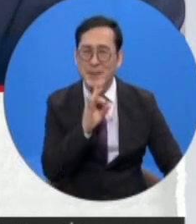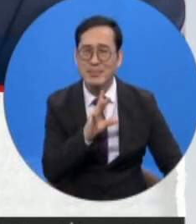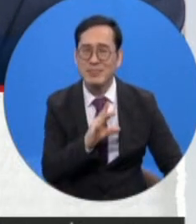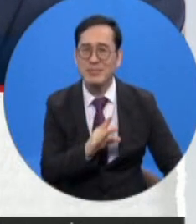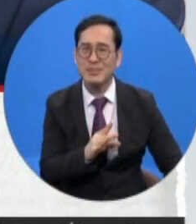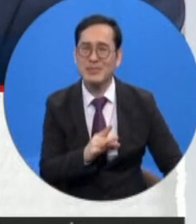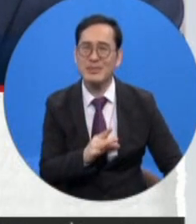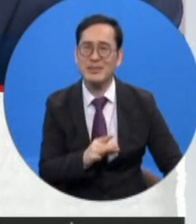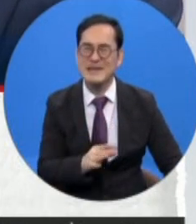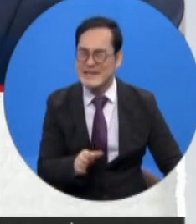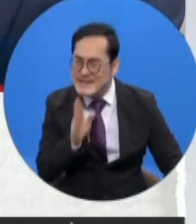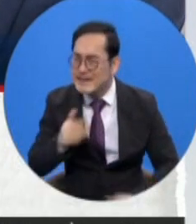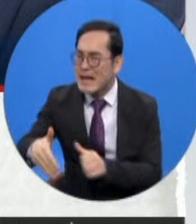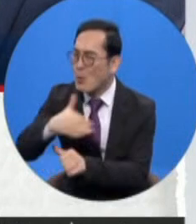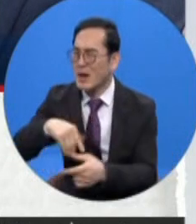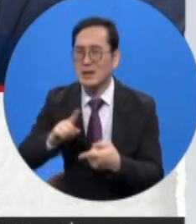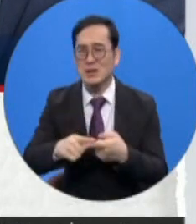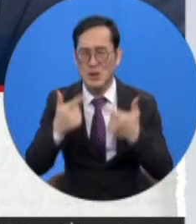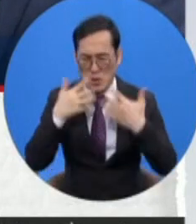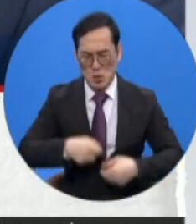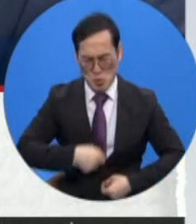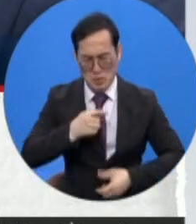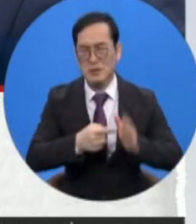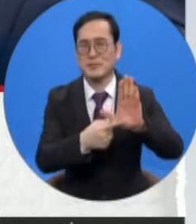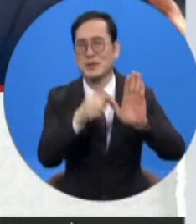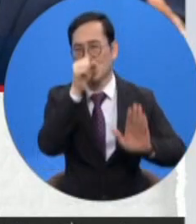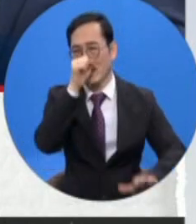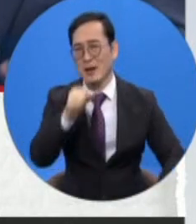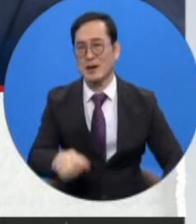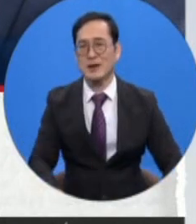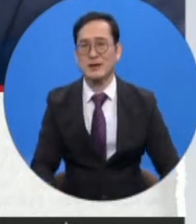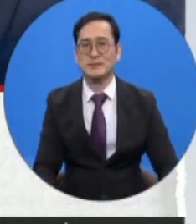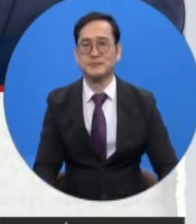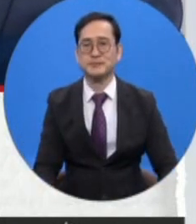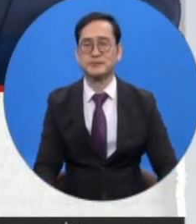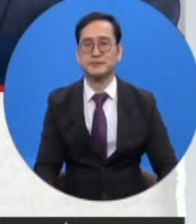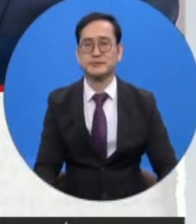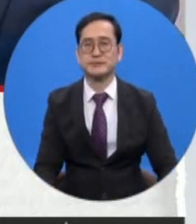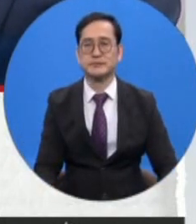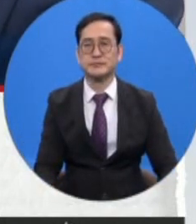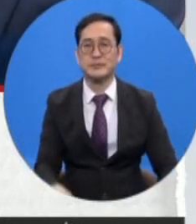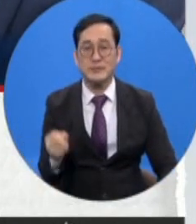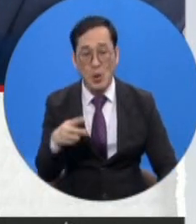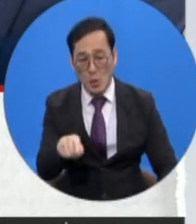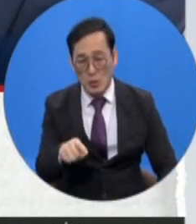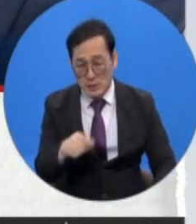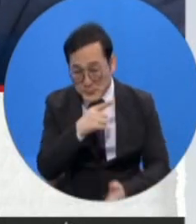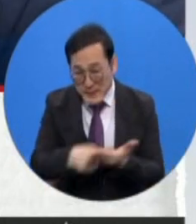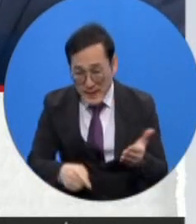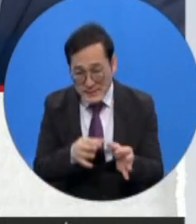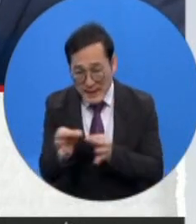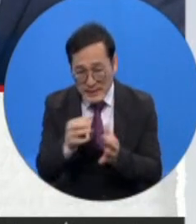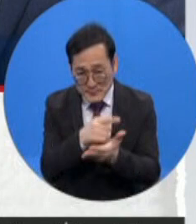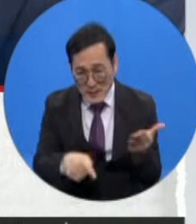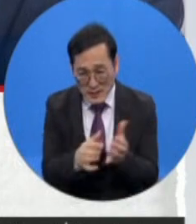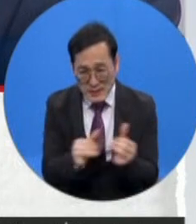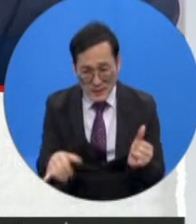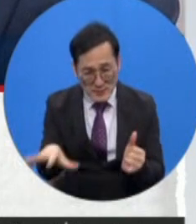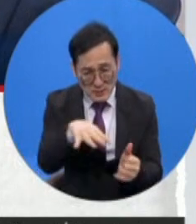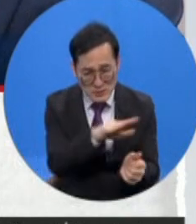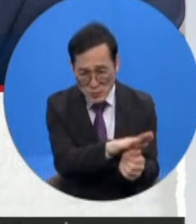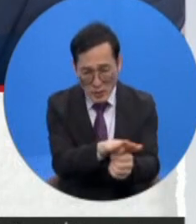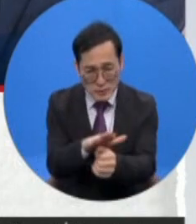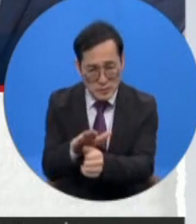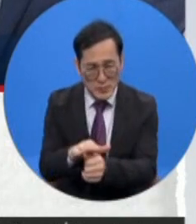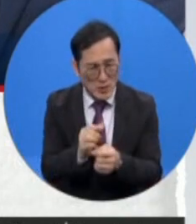방역 패스를 하려 그러면 미국은 PPP라고 해서 급여 보호 프로그램이 있습니다. 그런처럼 그것을 체크할 수 있는